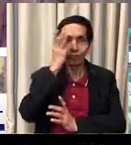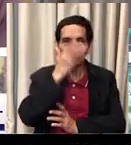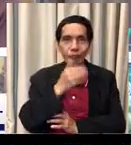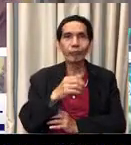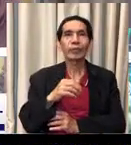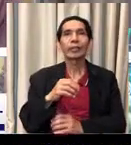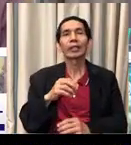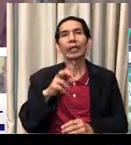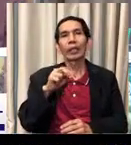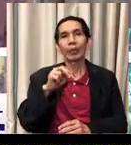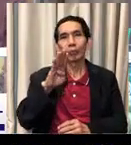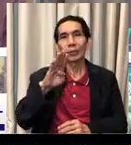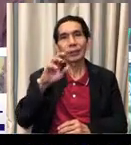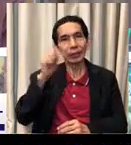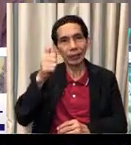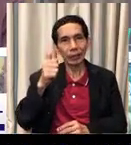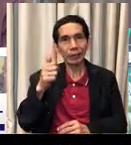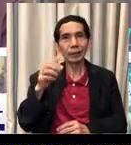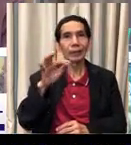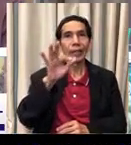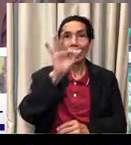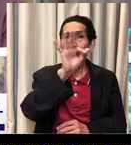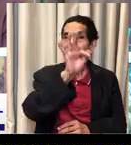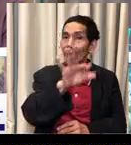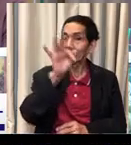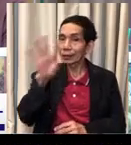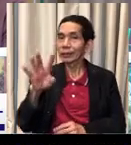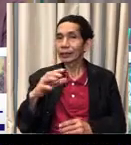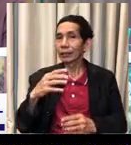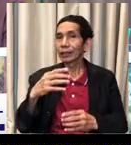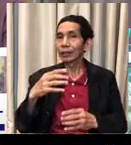Invite. Pasya lang yun. Sa 1919, yung Grand Cafe.